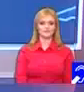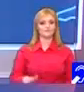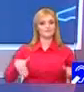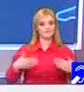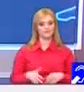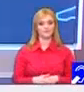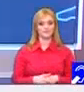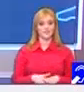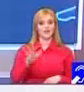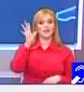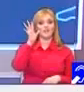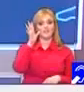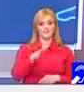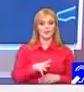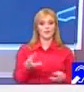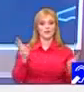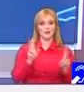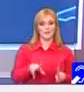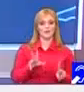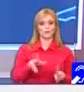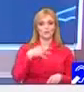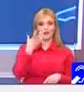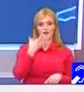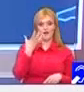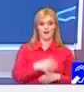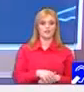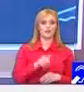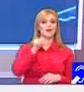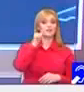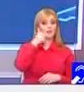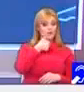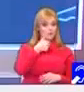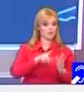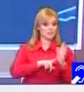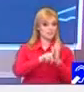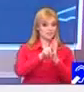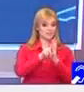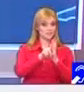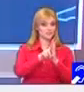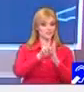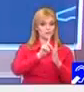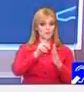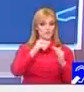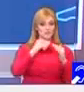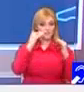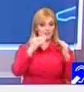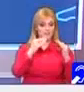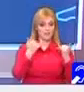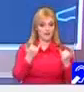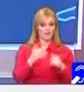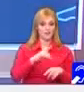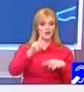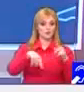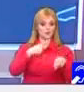Bun găsit! Vremea rămâne destul de caldă pentru această perioadă, dar mâine temperaturile nu vor mai fi la fel de ridicate. Așadar,